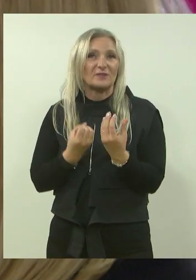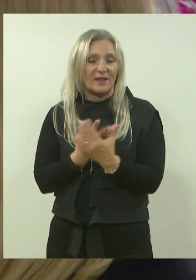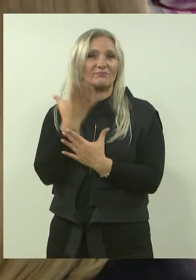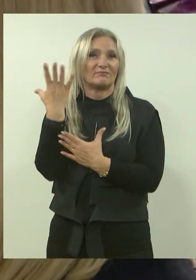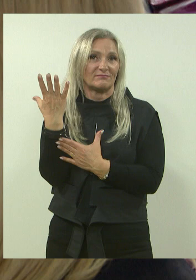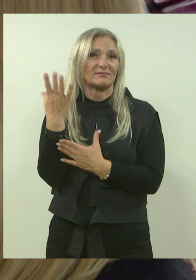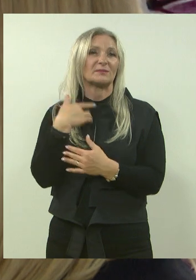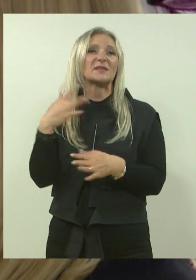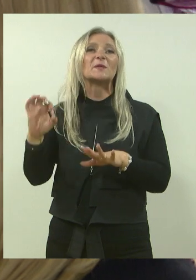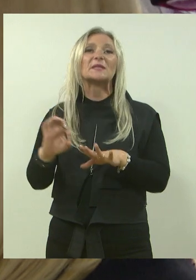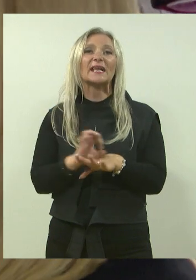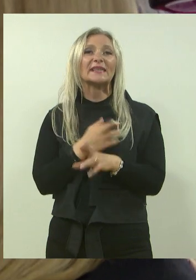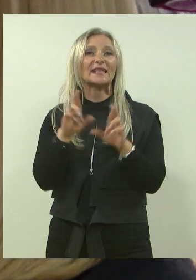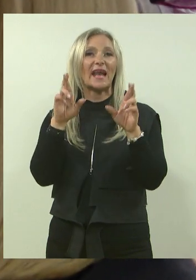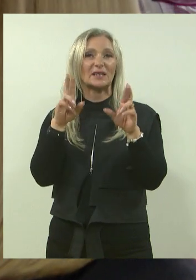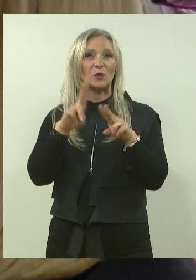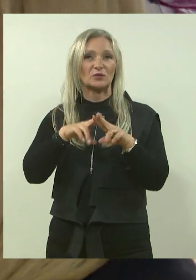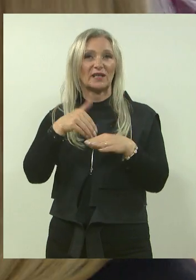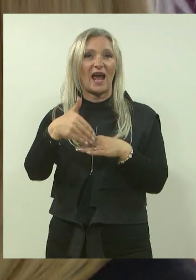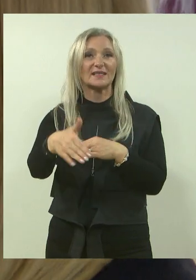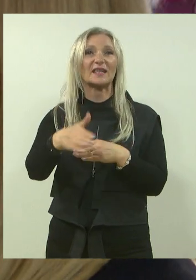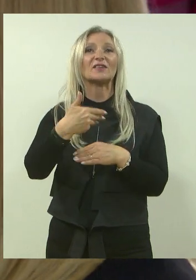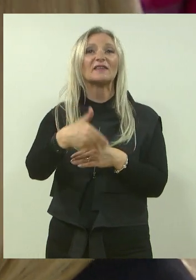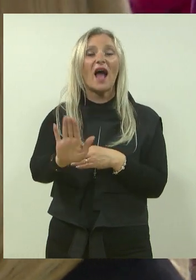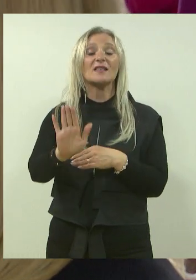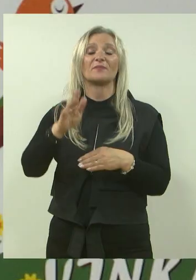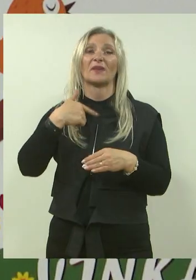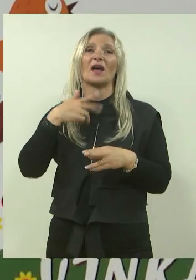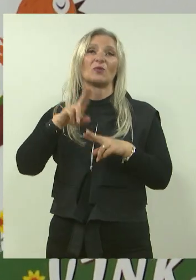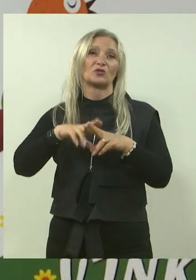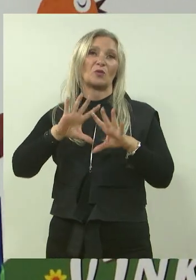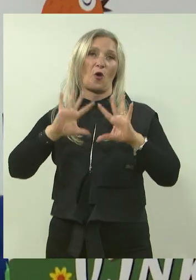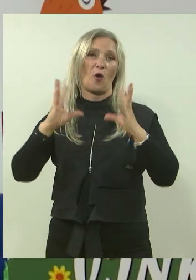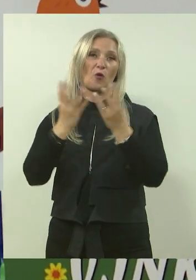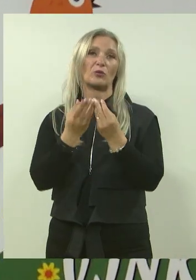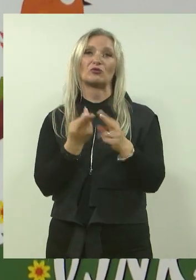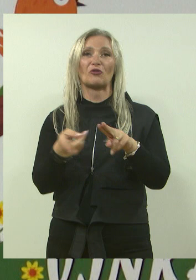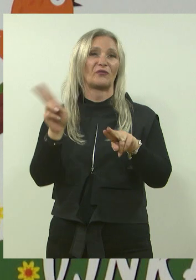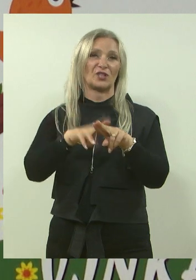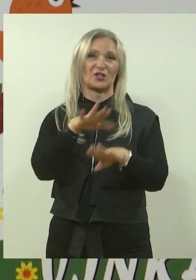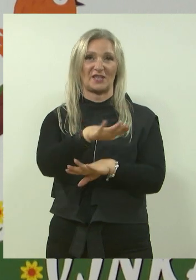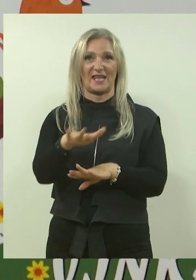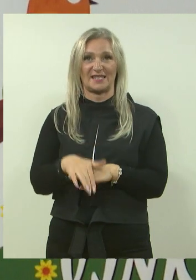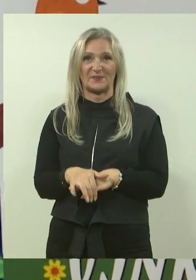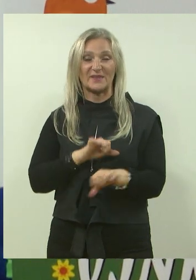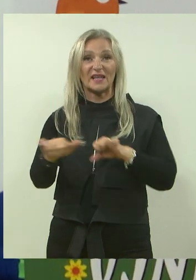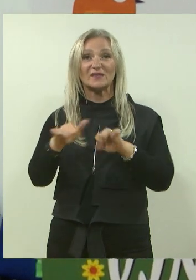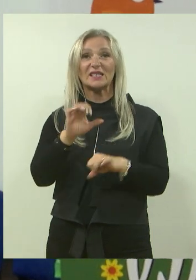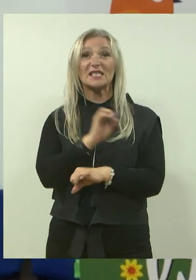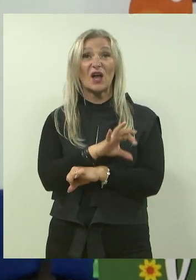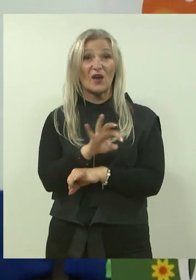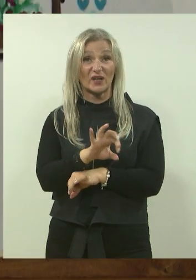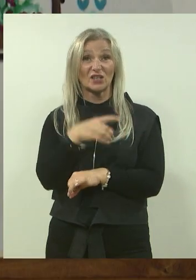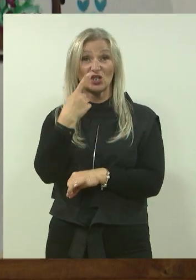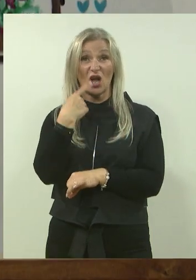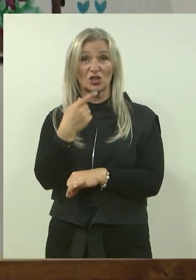i sretni smo i nadamo se da će se nastavljati dalje i da ćemo se kupiti još većem broju. Prema riječima ravnateljice dječjeg vrtića Čarolija